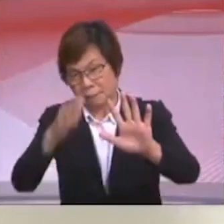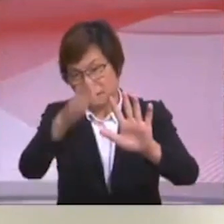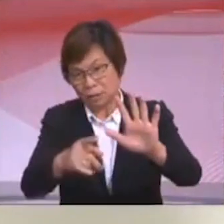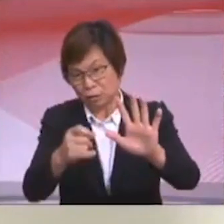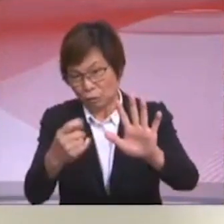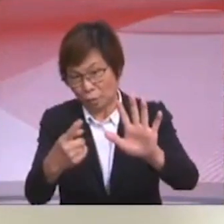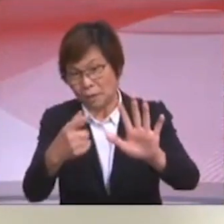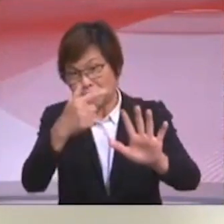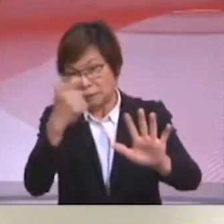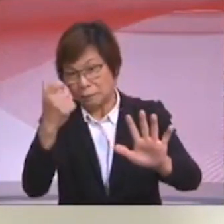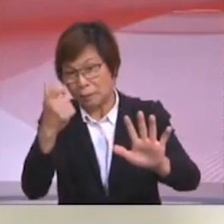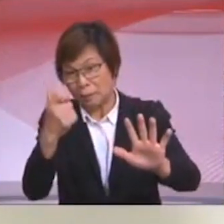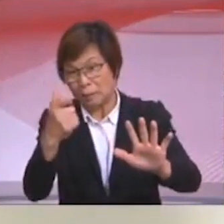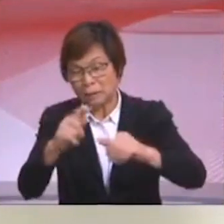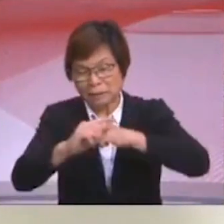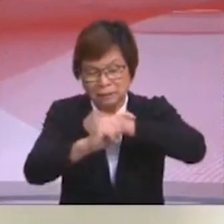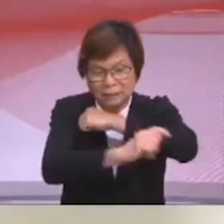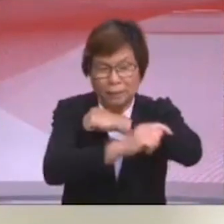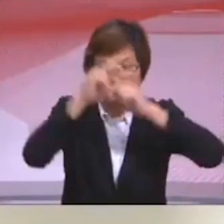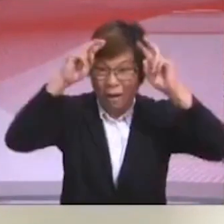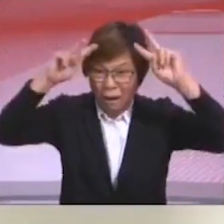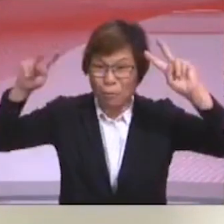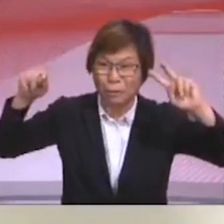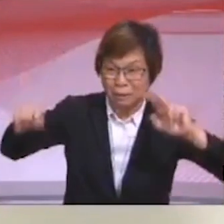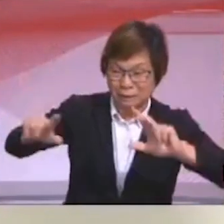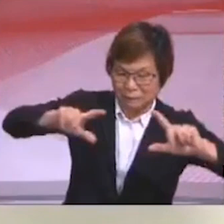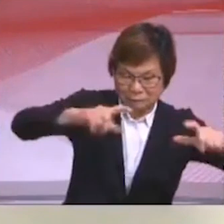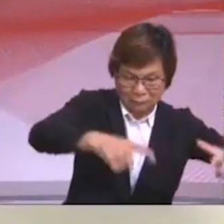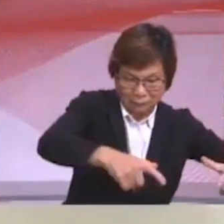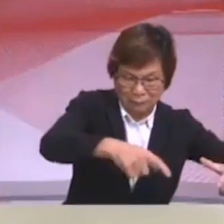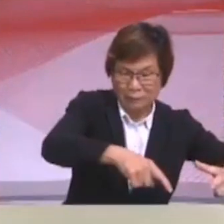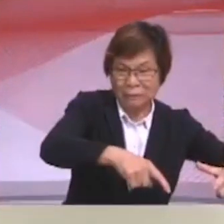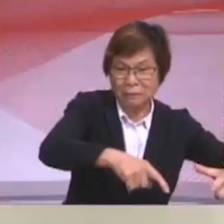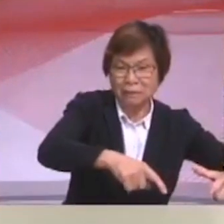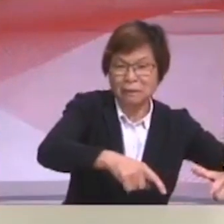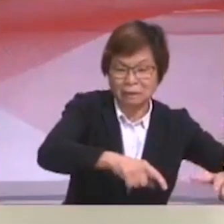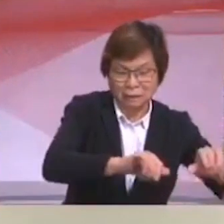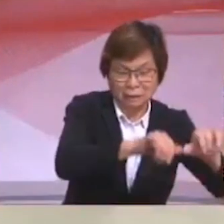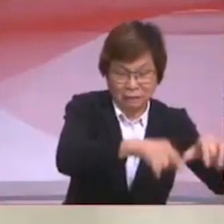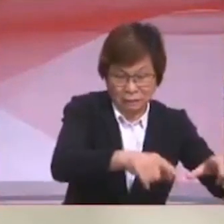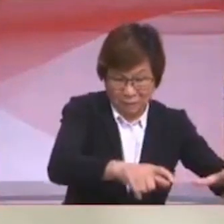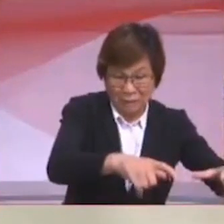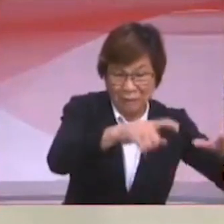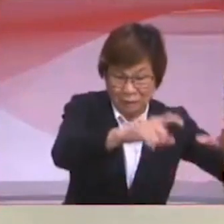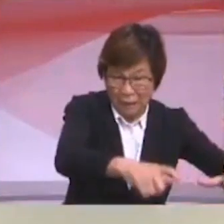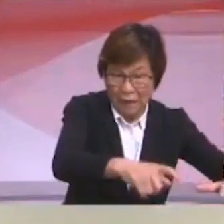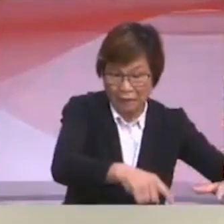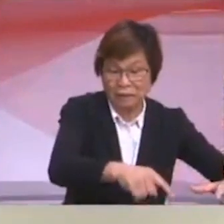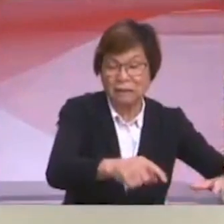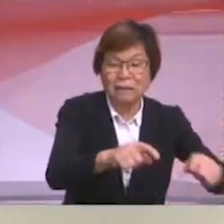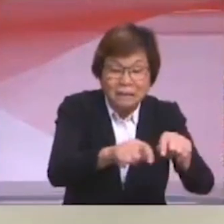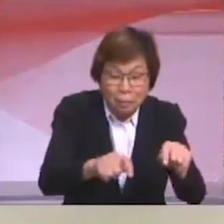November, oleh kerana Taman Harmoni ini berada di Sandakan, satu daerah di dalam negeri